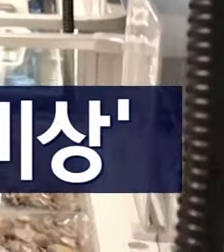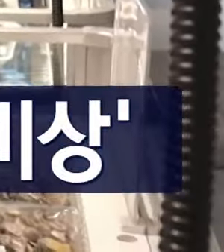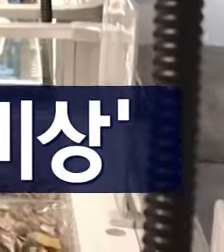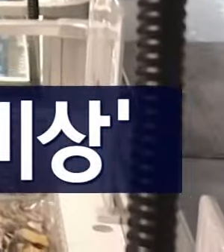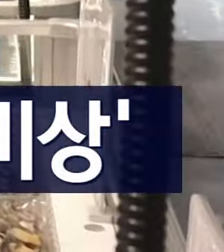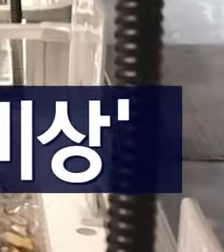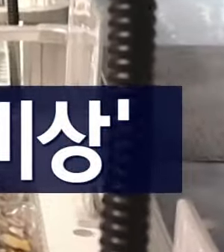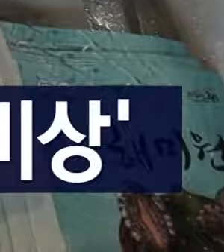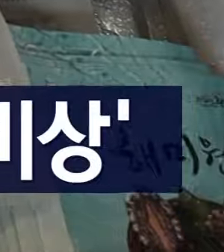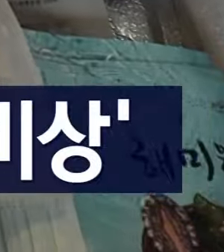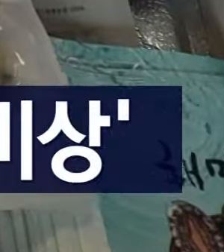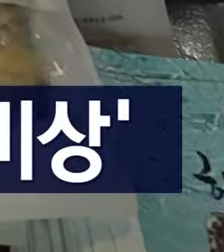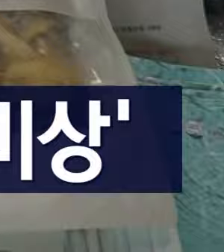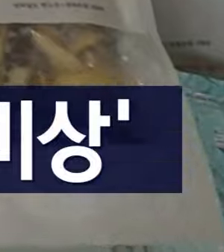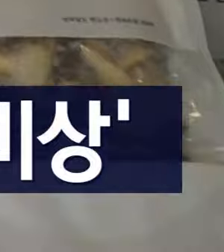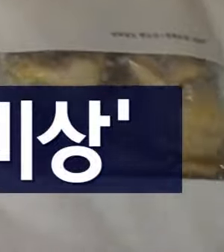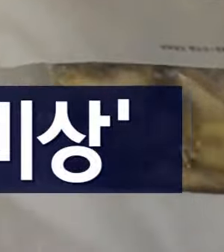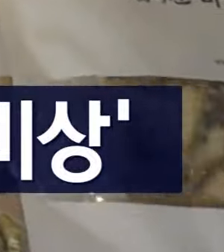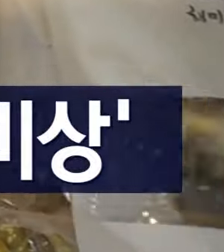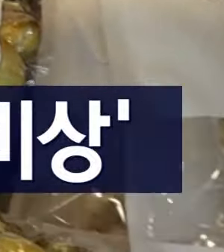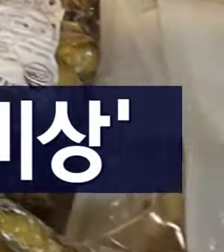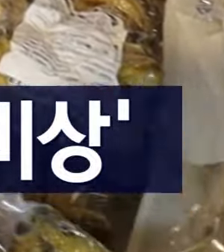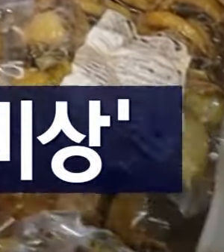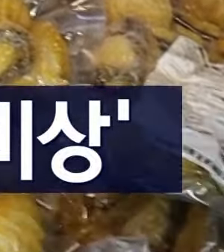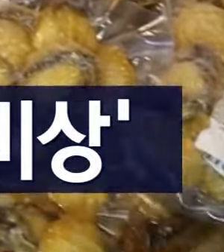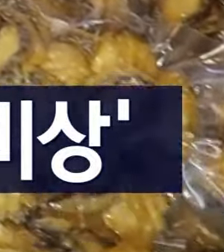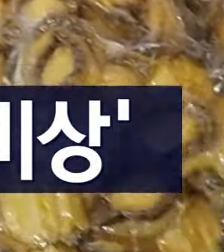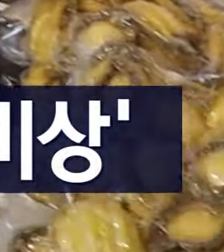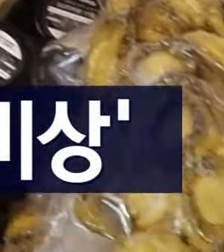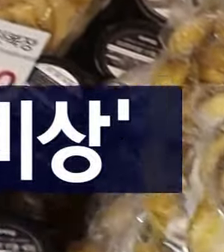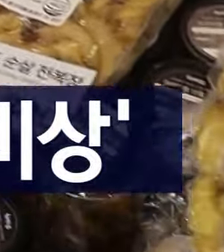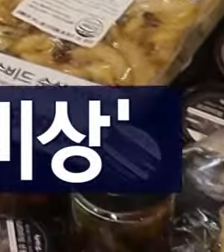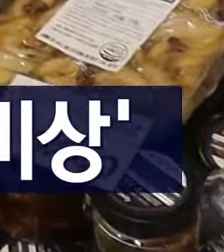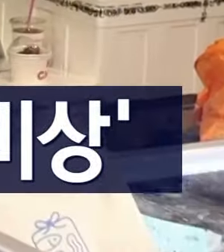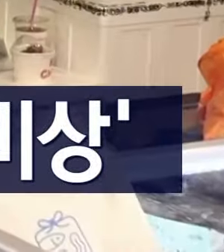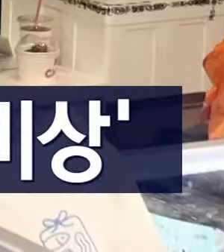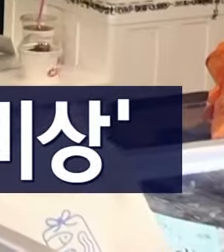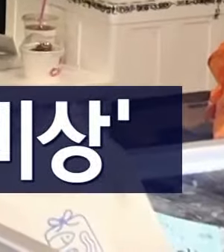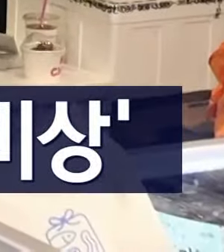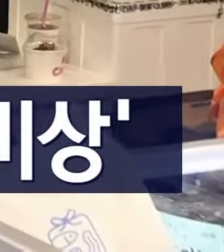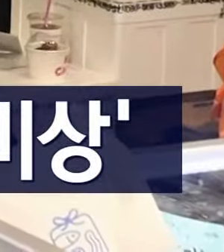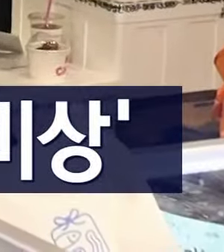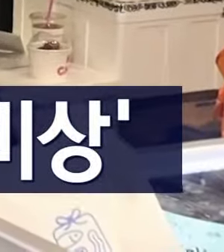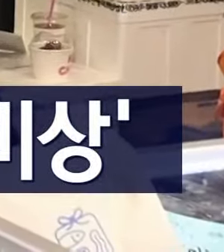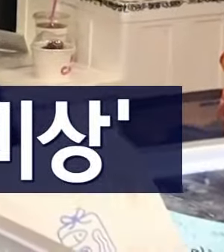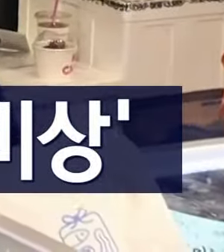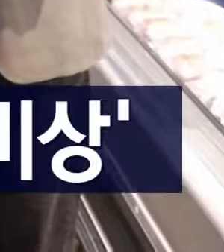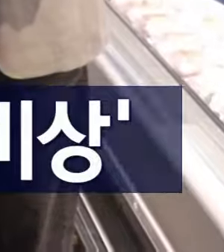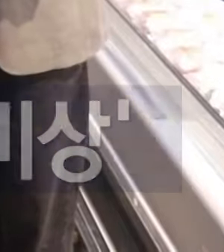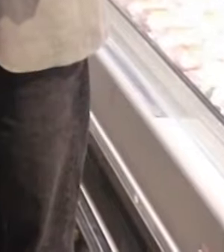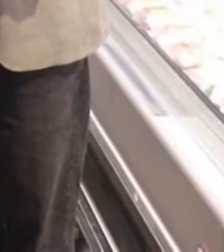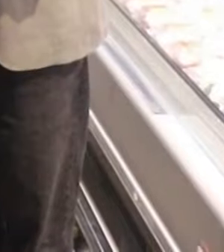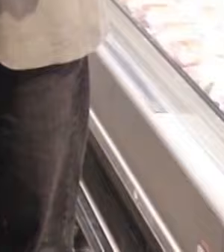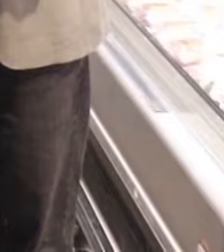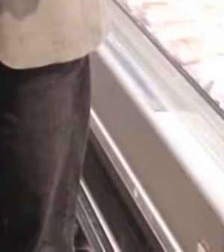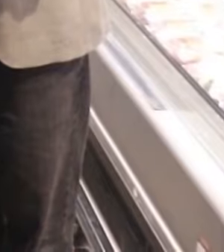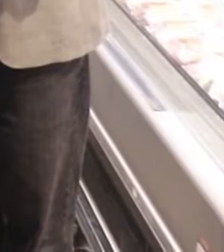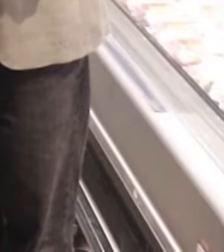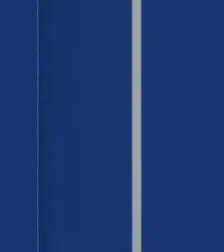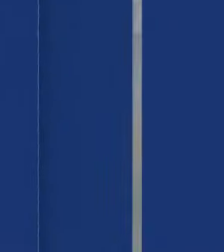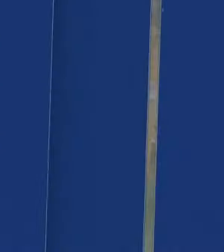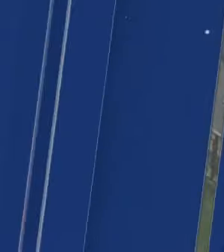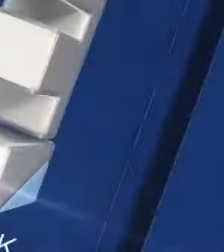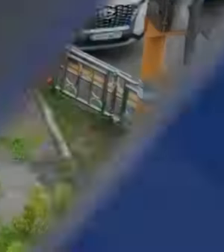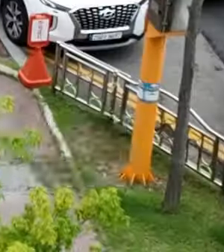전북 주산진 완도군이 초복 특수를 앞두고도 고민이 깊습니다. 가격 하락세 때문인데 소비 촉진을 위한 대규모 할인전에 나섰습니다.